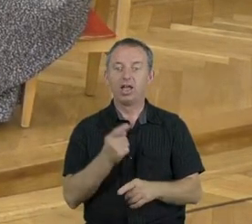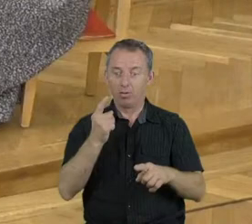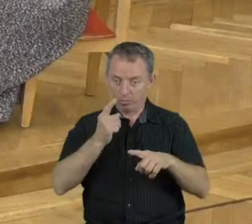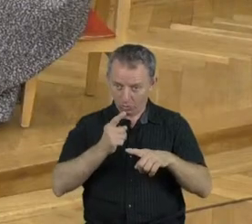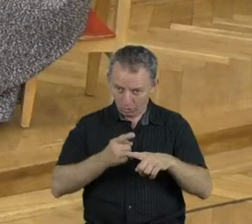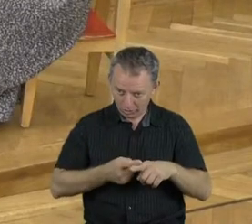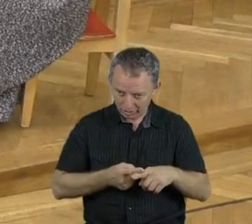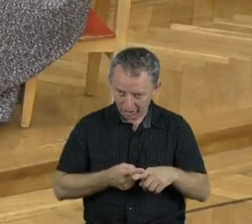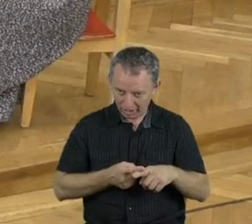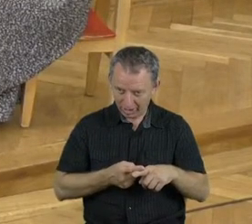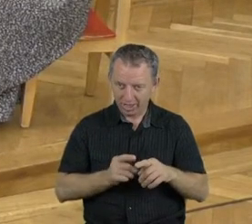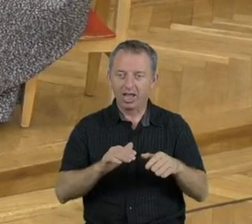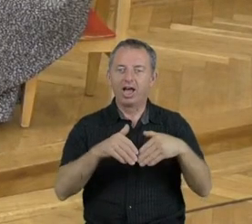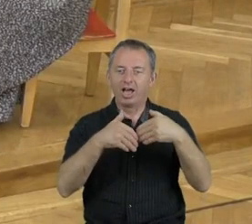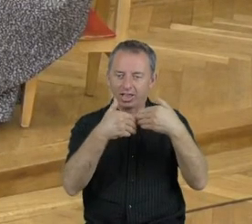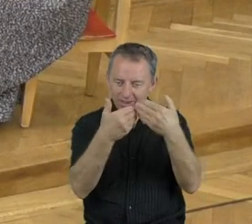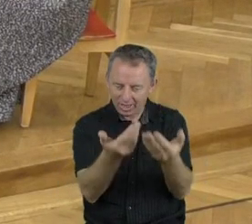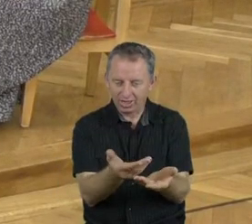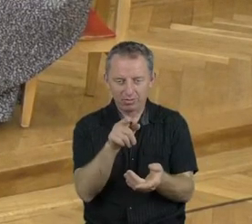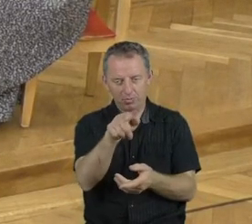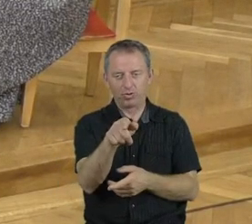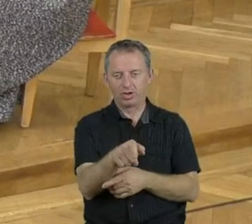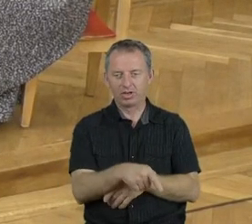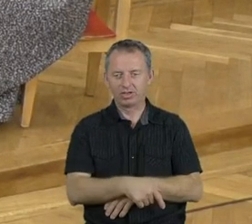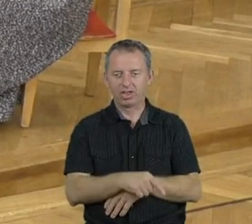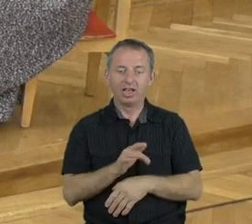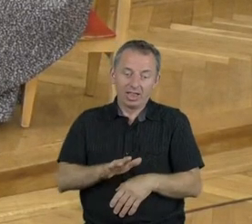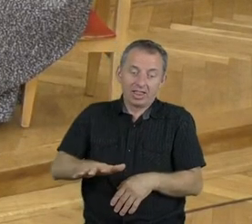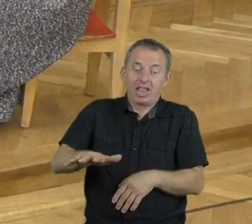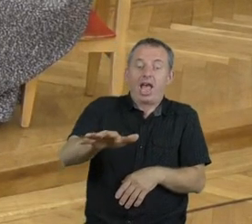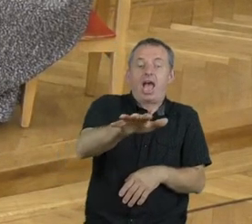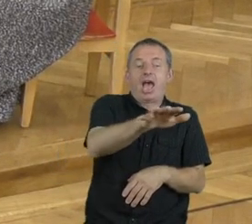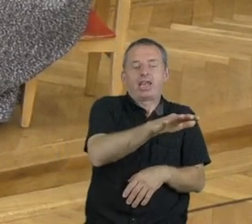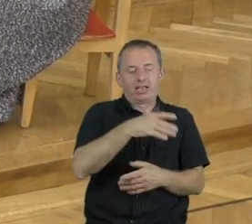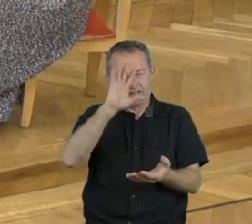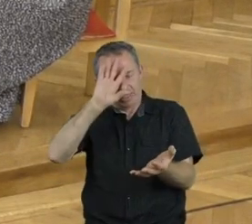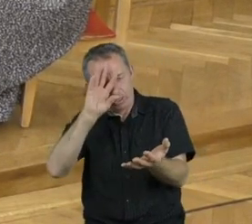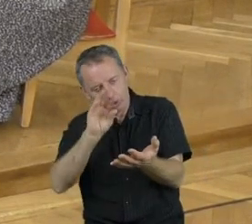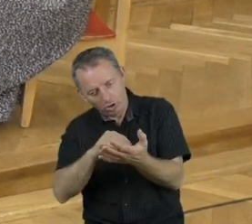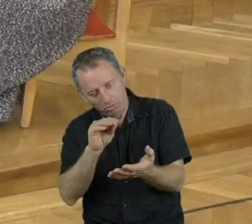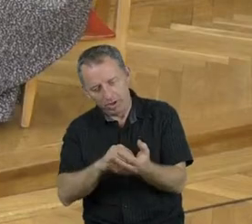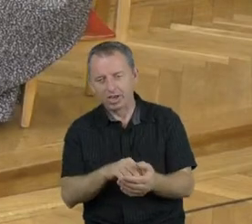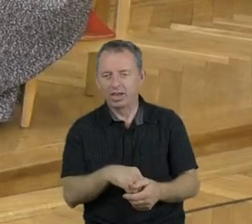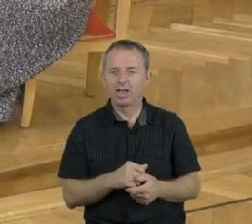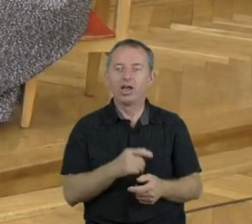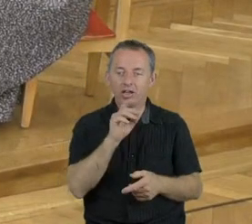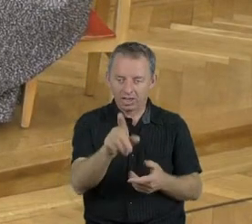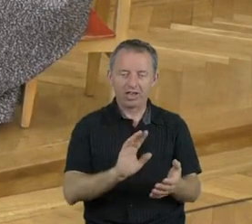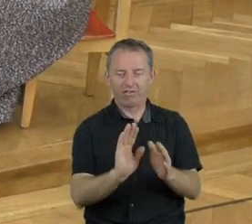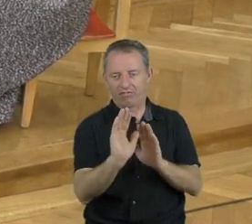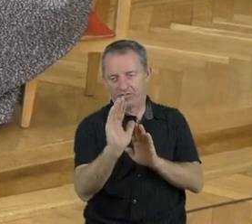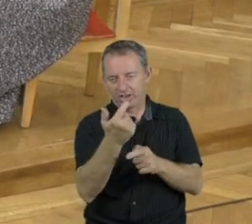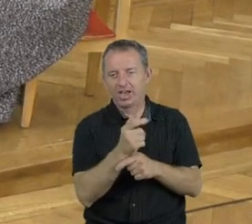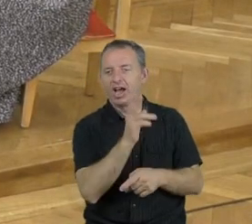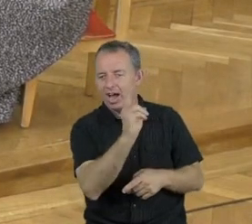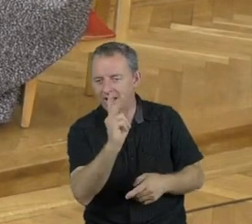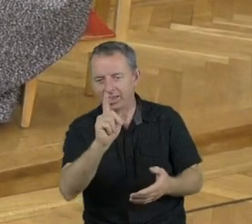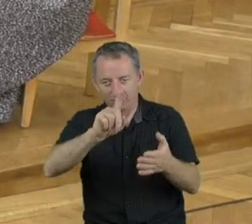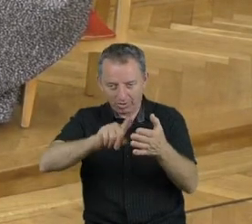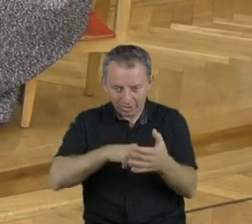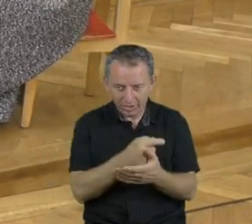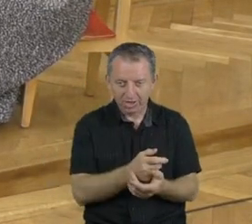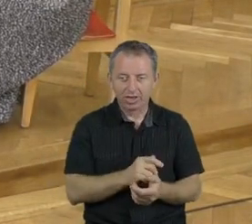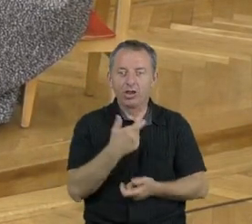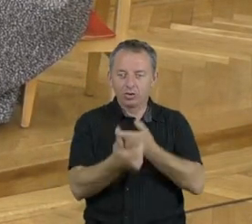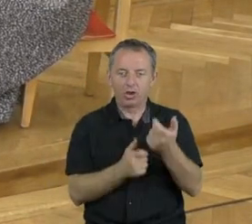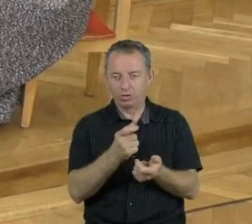postanowił dać mu taki challenge, taki eksperyment z nim zrobić i dać mu takie wyzwanie. Za każdym razem, kiedy powie